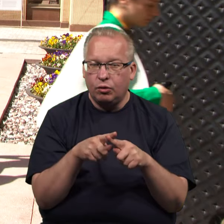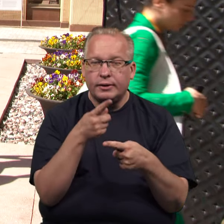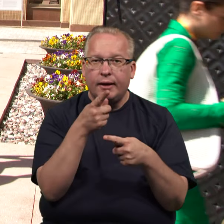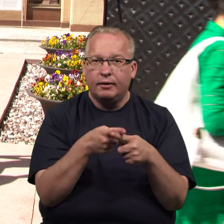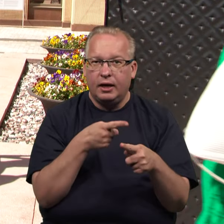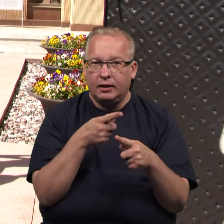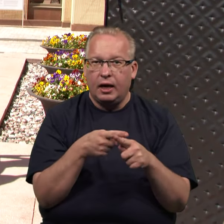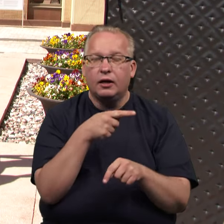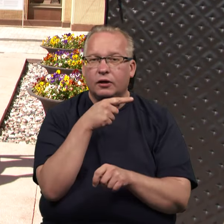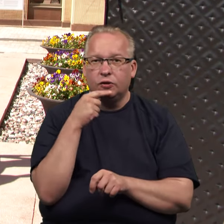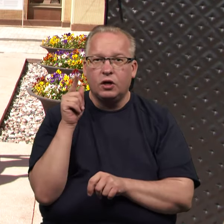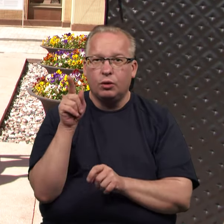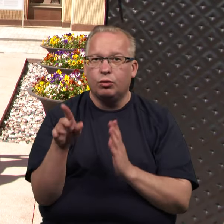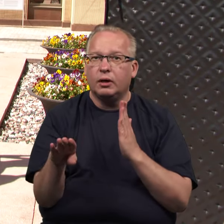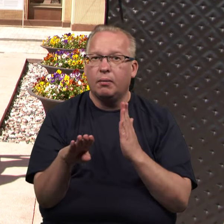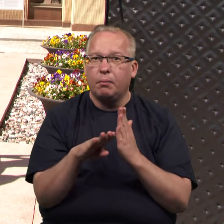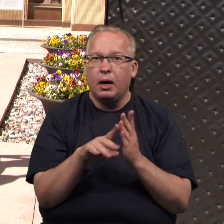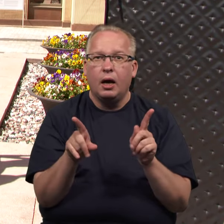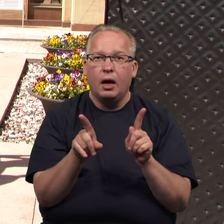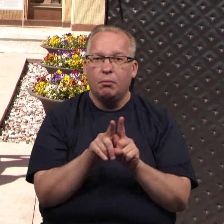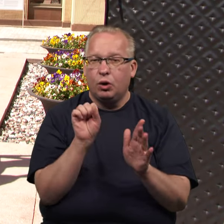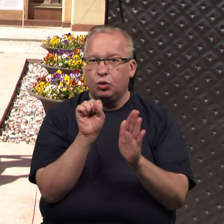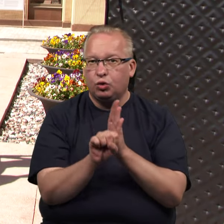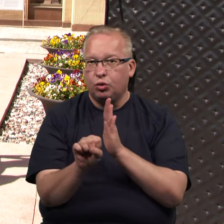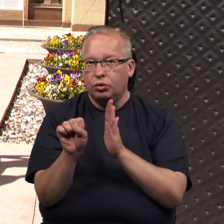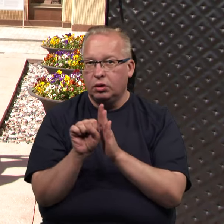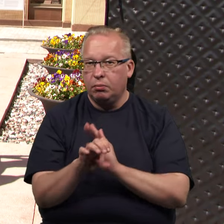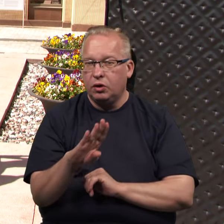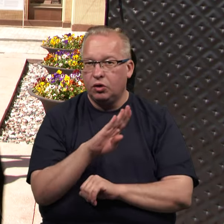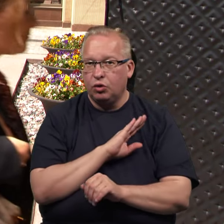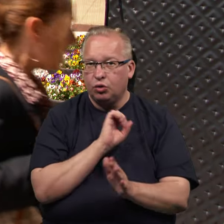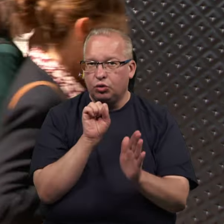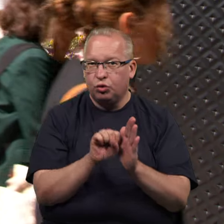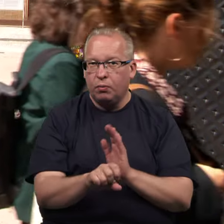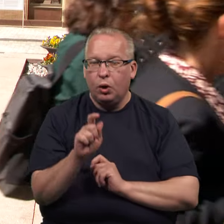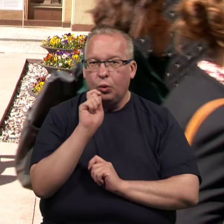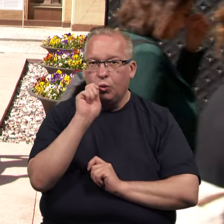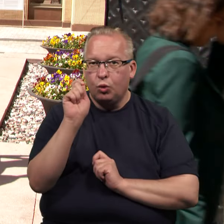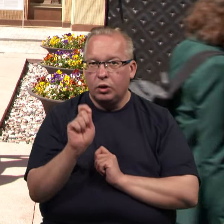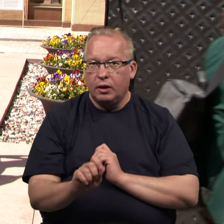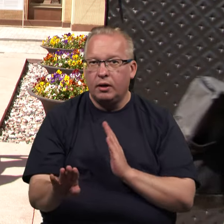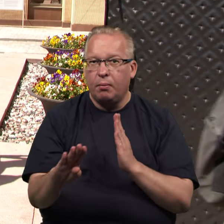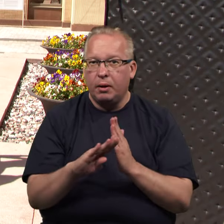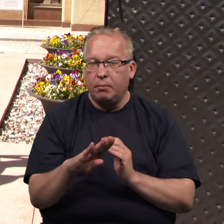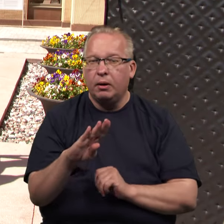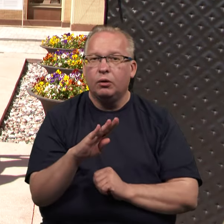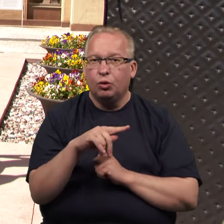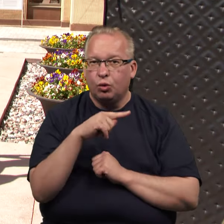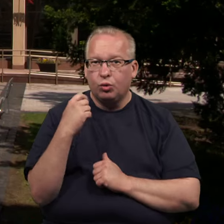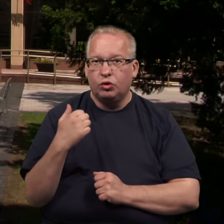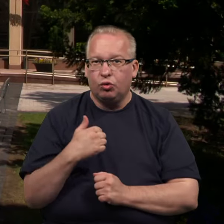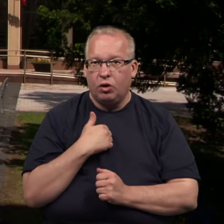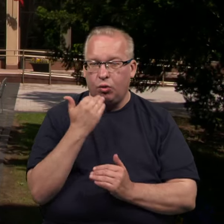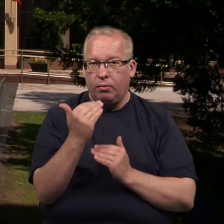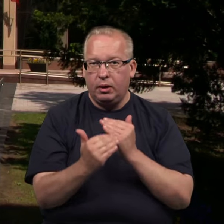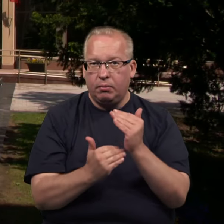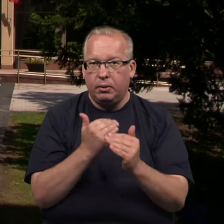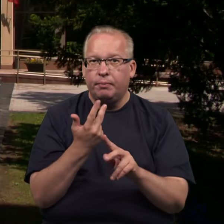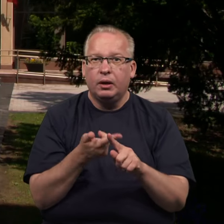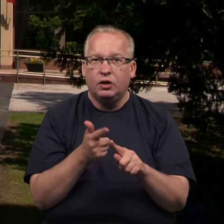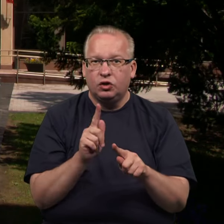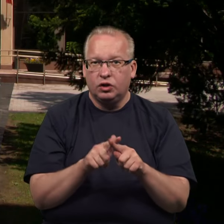į Rusiją, padėdami tokiu būdu žudyti žūstančius ukrainiečius ir padėdami rusų kariuomenį eiti į priekį. Tai